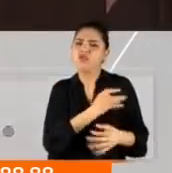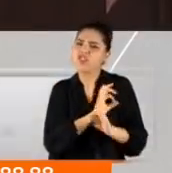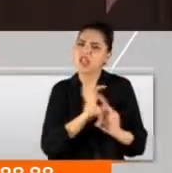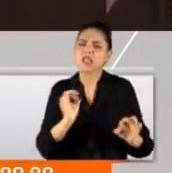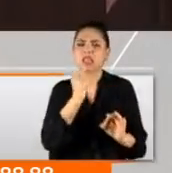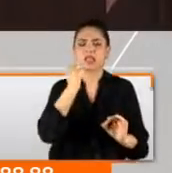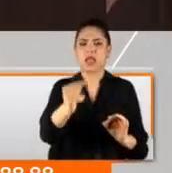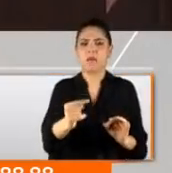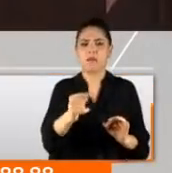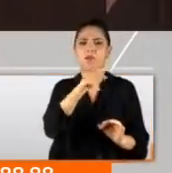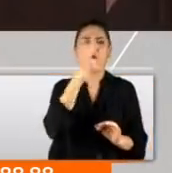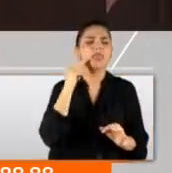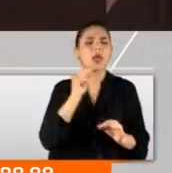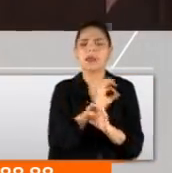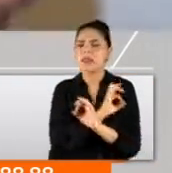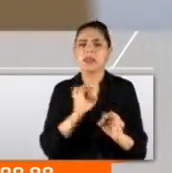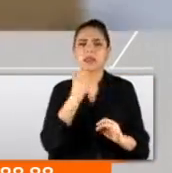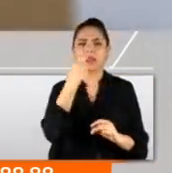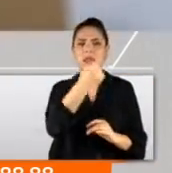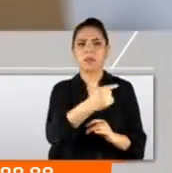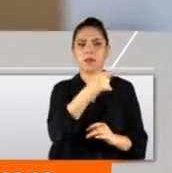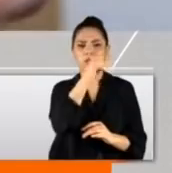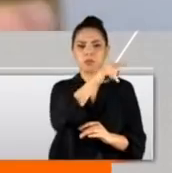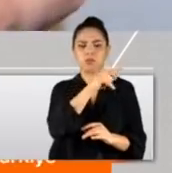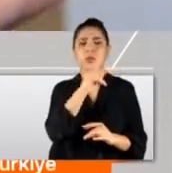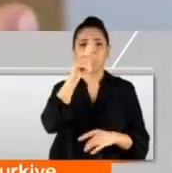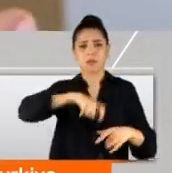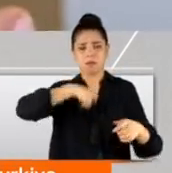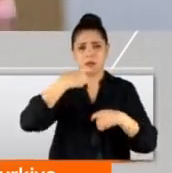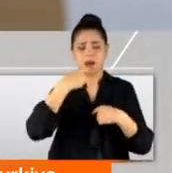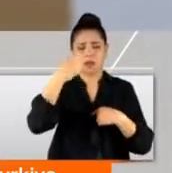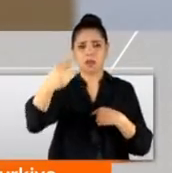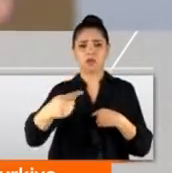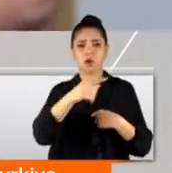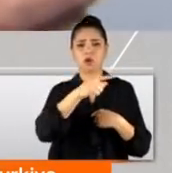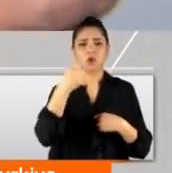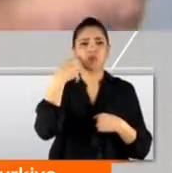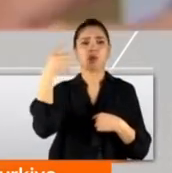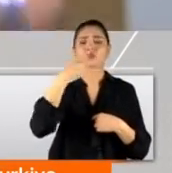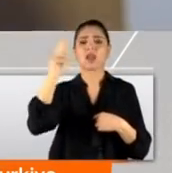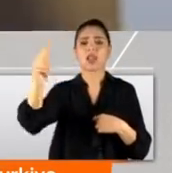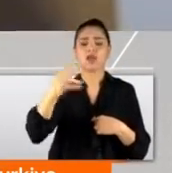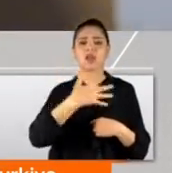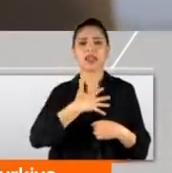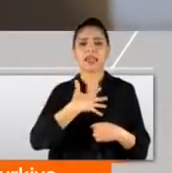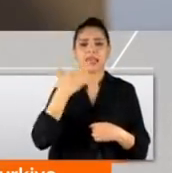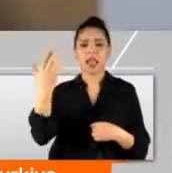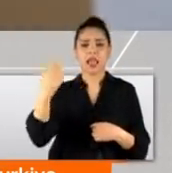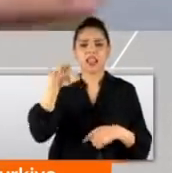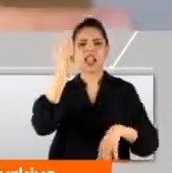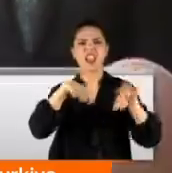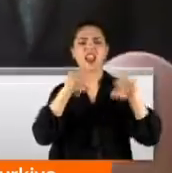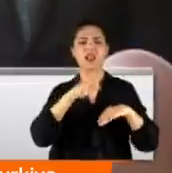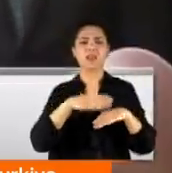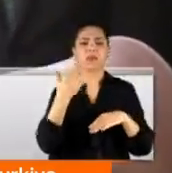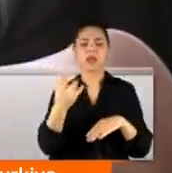ya. Bu ne terbiyesizliktir ya. Buna da bir kılıf uydurmuşlar. Bu Erdoğan'ın kendini sadece reklamını